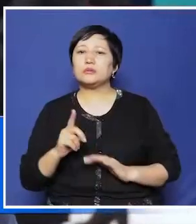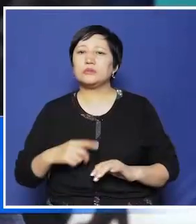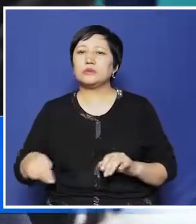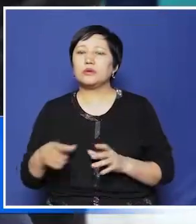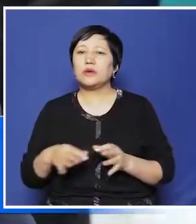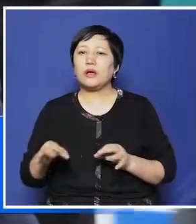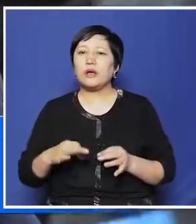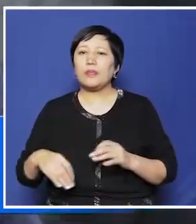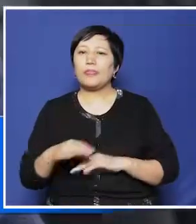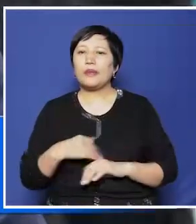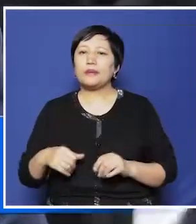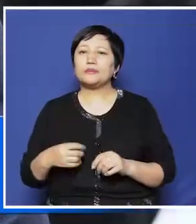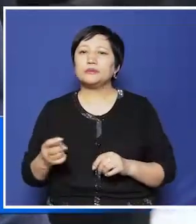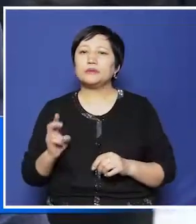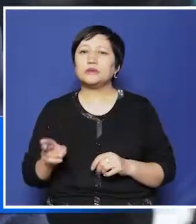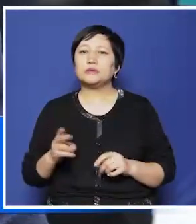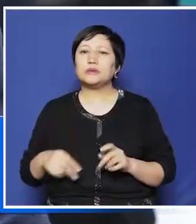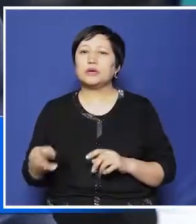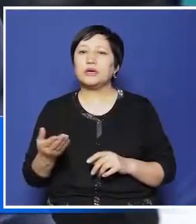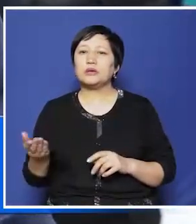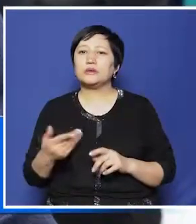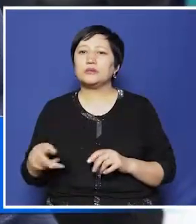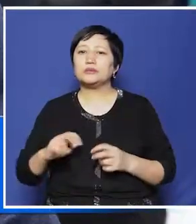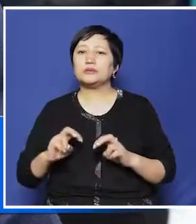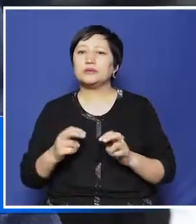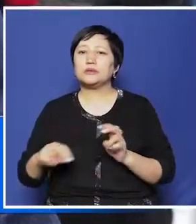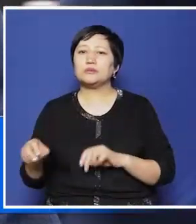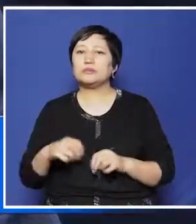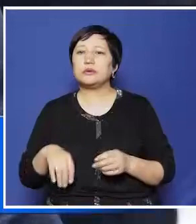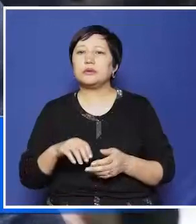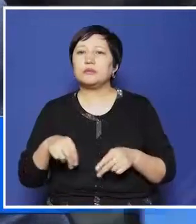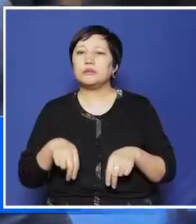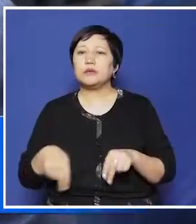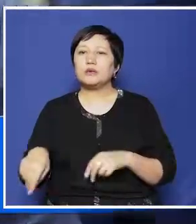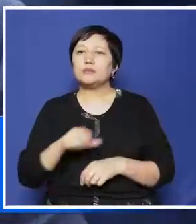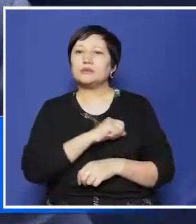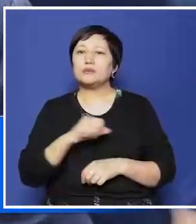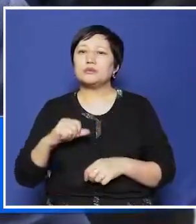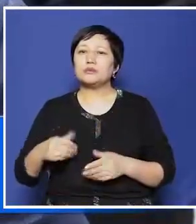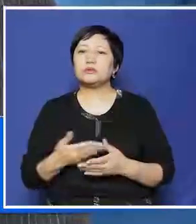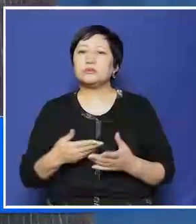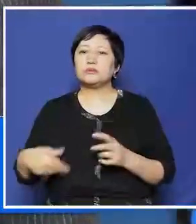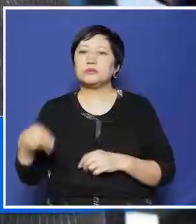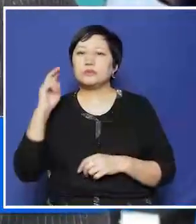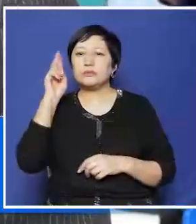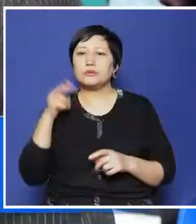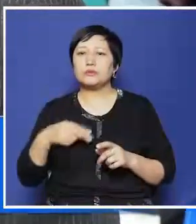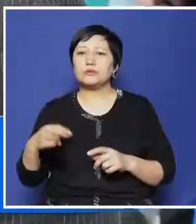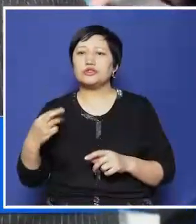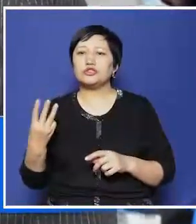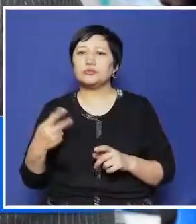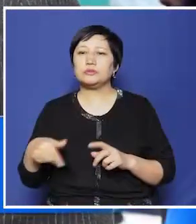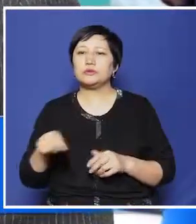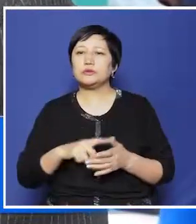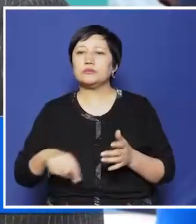ол да дамытуды кімдер қалай даму керек, мұны осы мәселеге тиісті парламентте өзімнің үлесімді қосам деп ойлаймын. 3-ші мегаполис